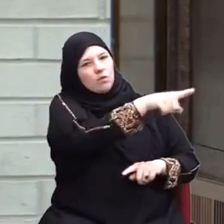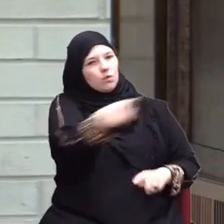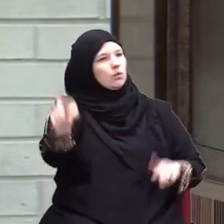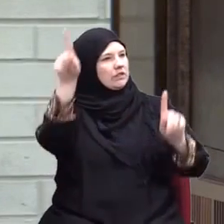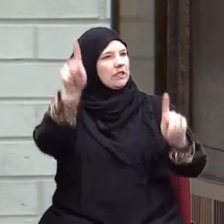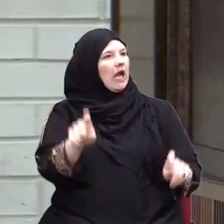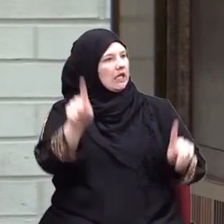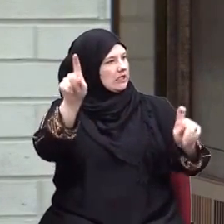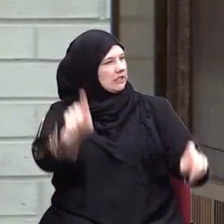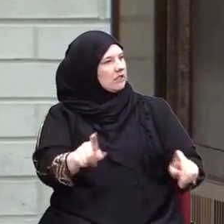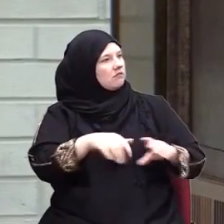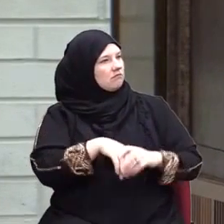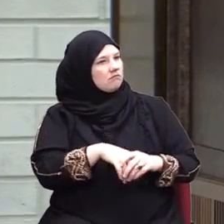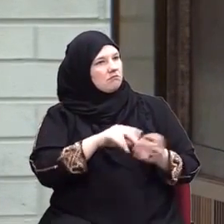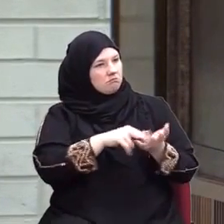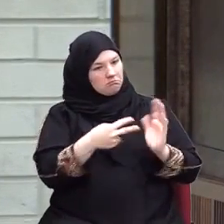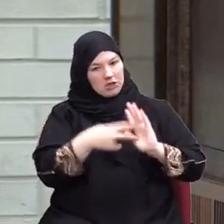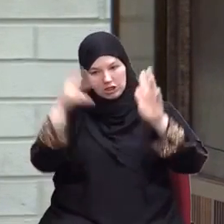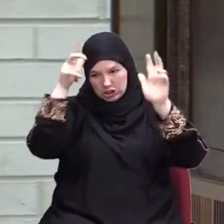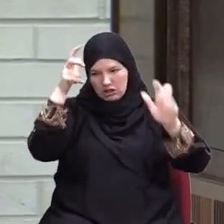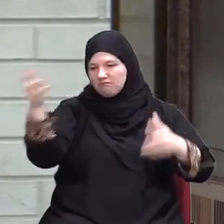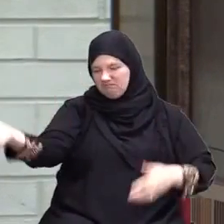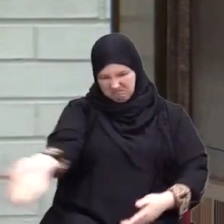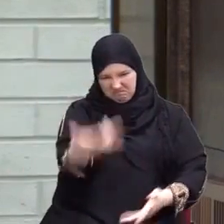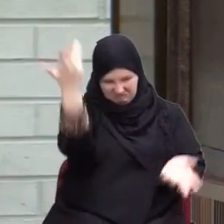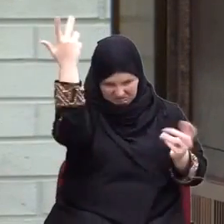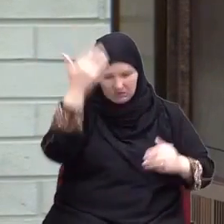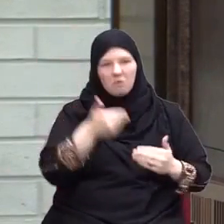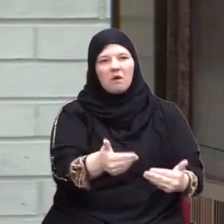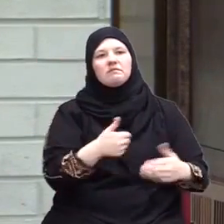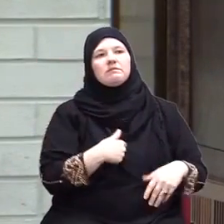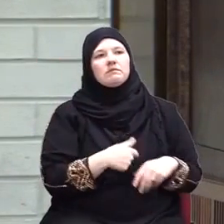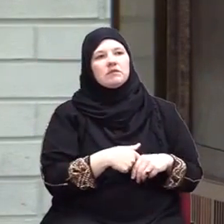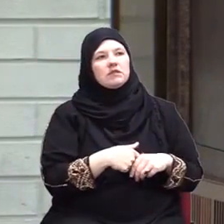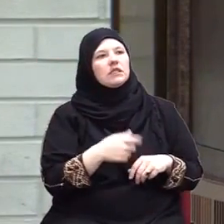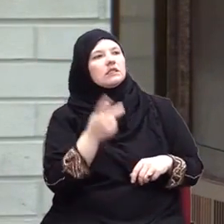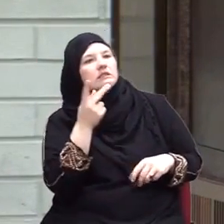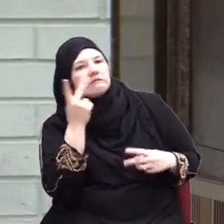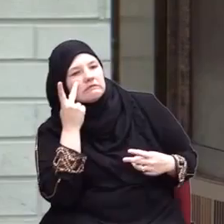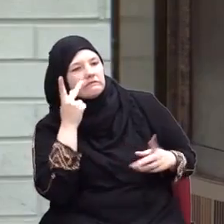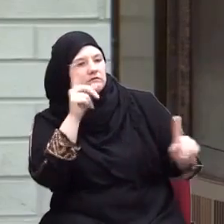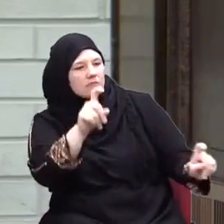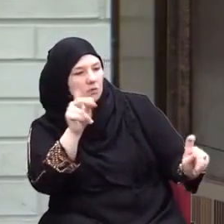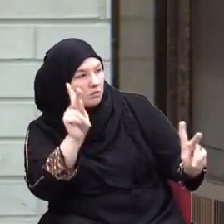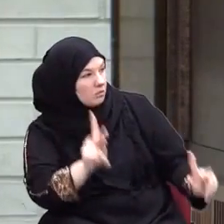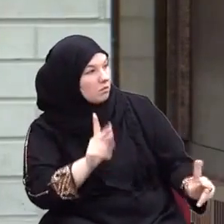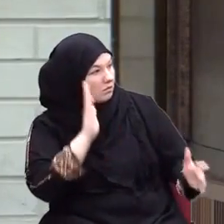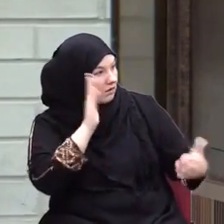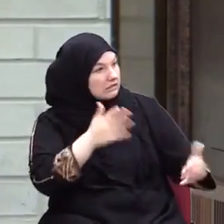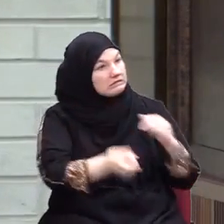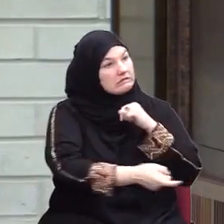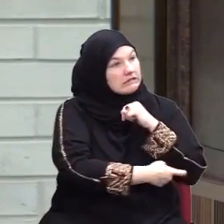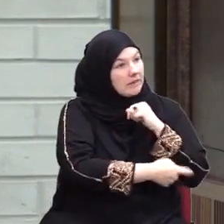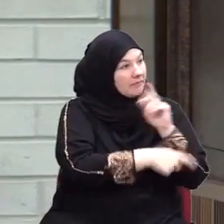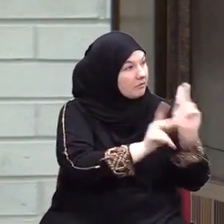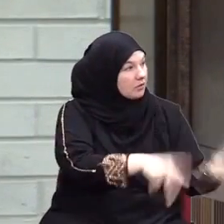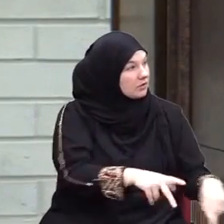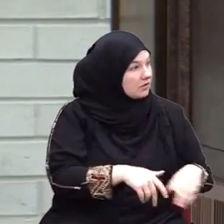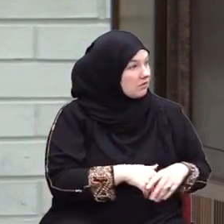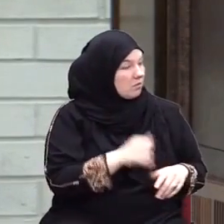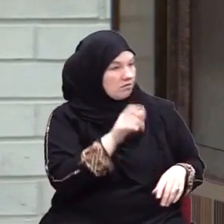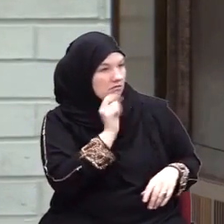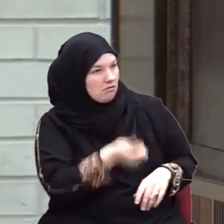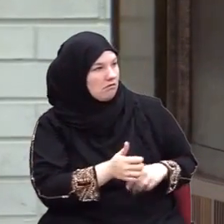talking about the shaitan, فَإِنَّهُ يُضِلُّهُ. Shaitan would definitely mislead you.